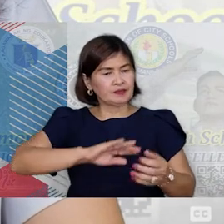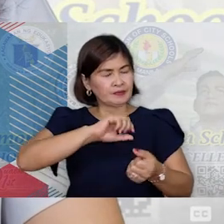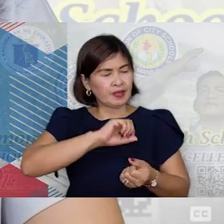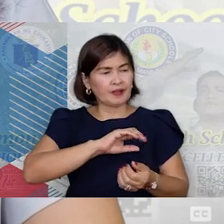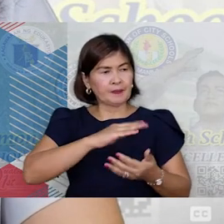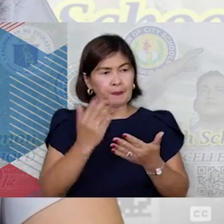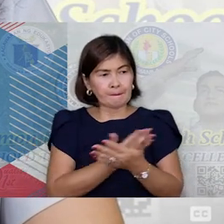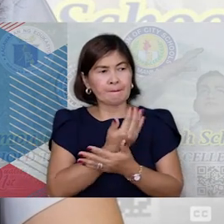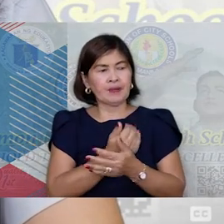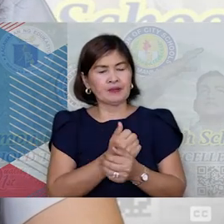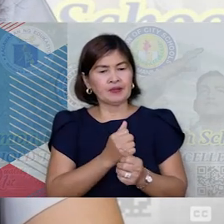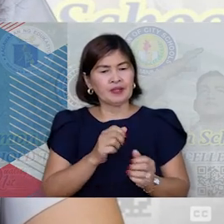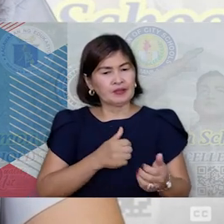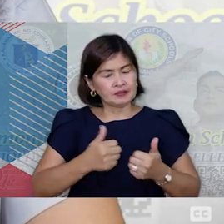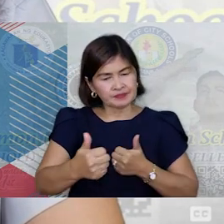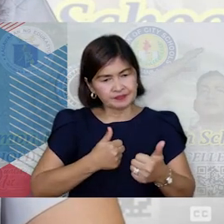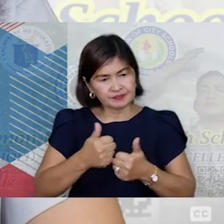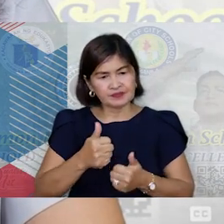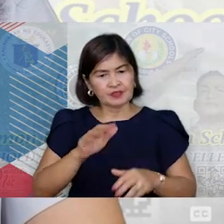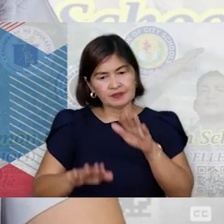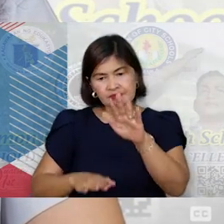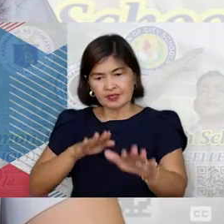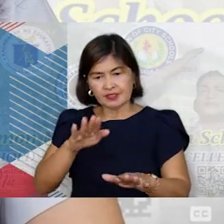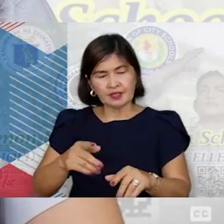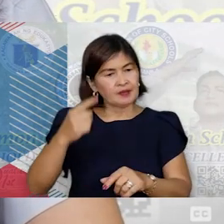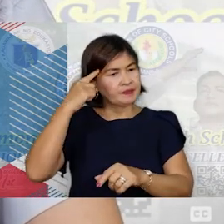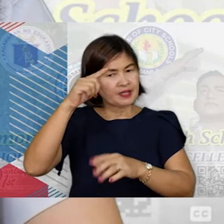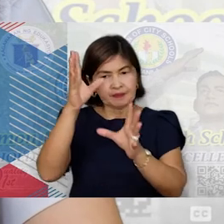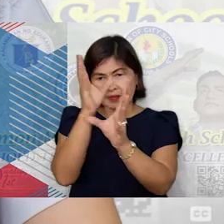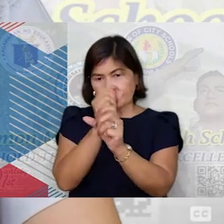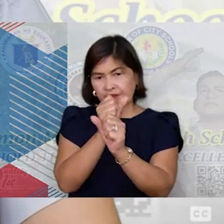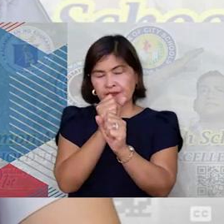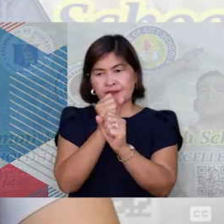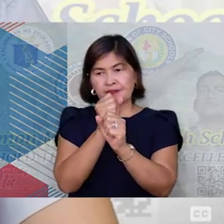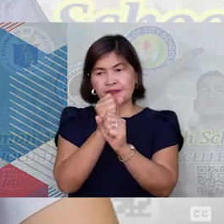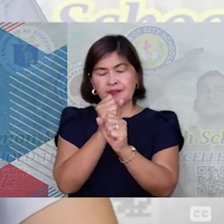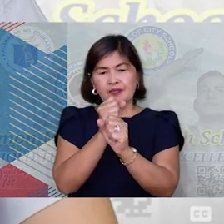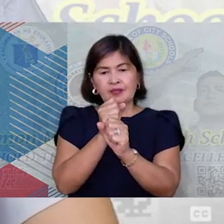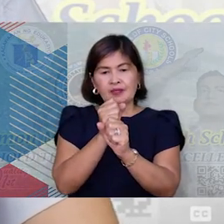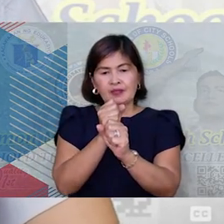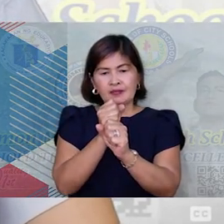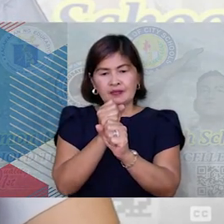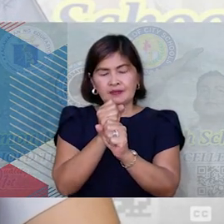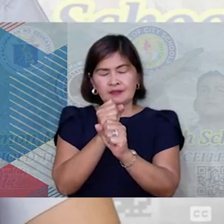panibagong hamon at landas na tatahakin para makamit natin ang